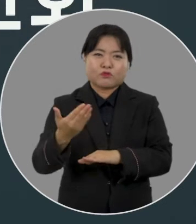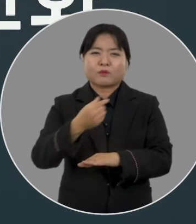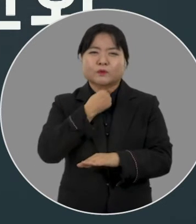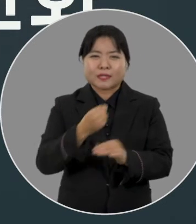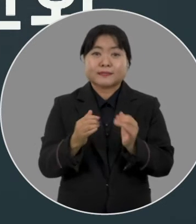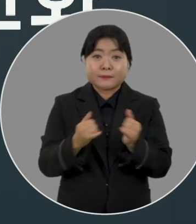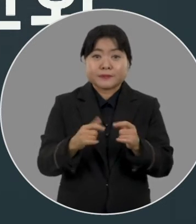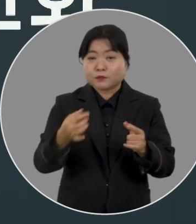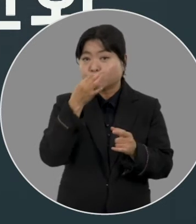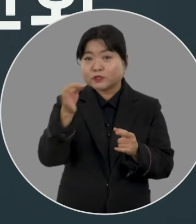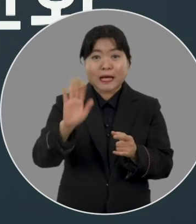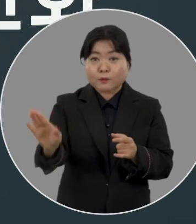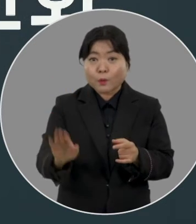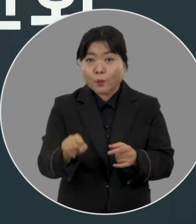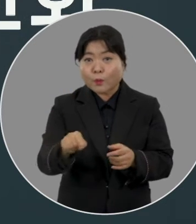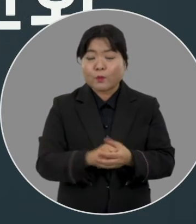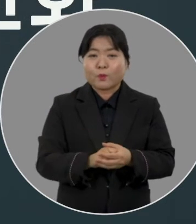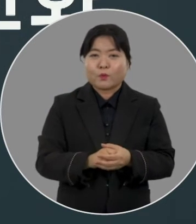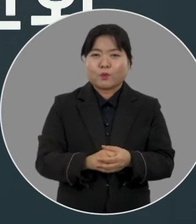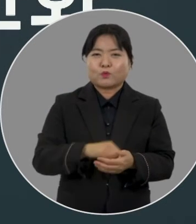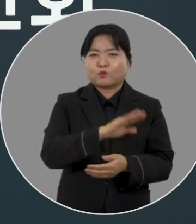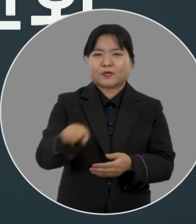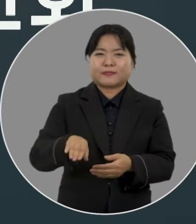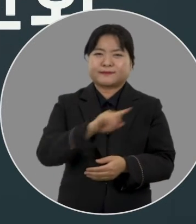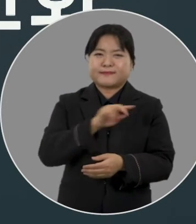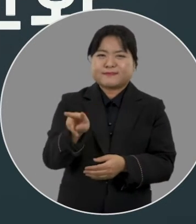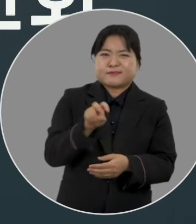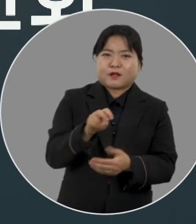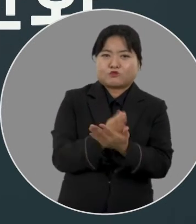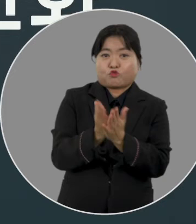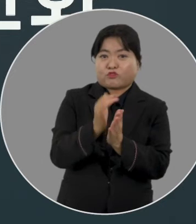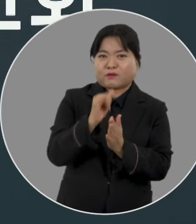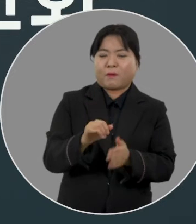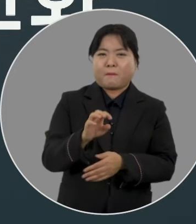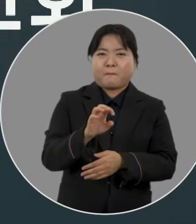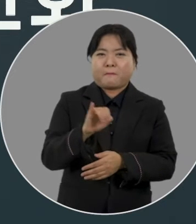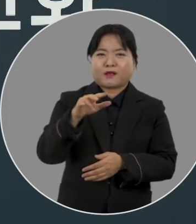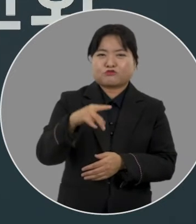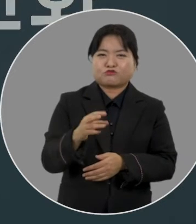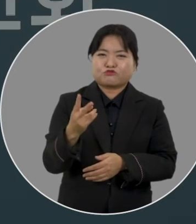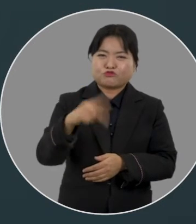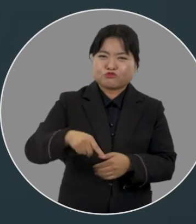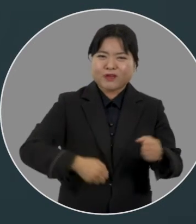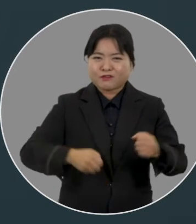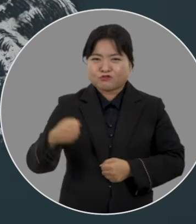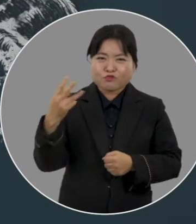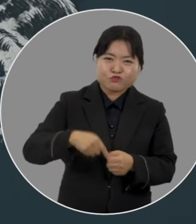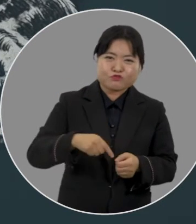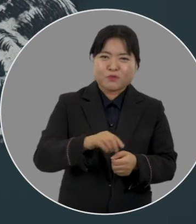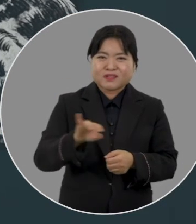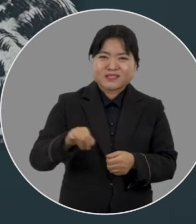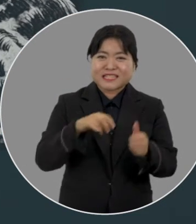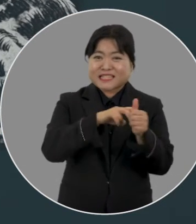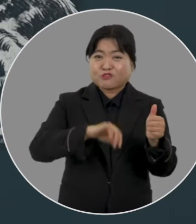사람 이렇게 부르지 않고 우리가 제일 싫어하는 종류들 있죠. 파충류, 양서류 이런 것들,